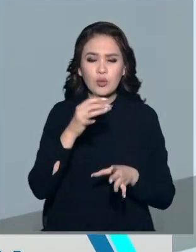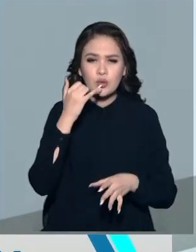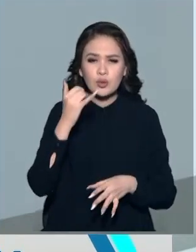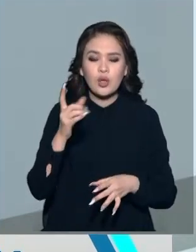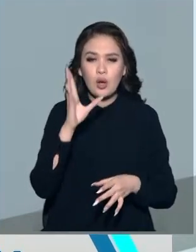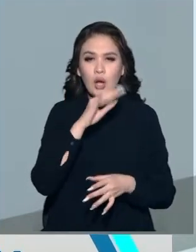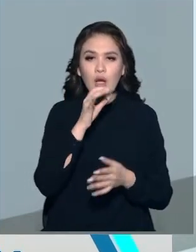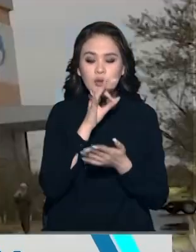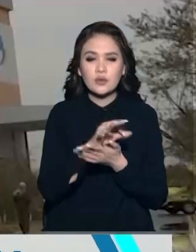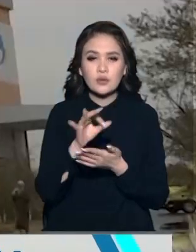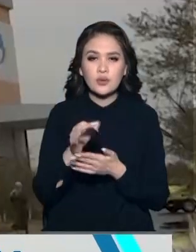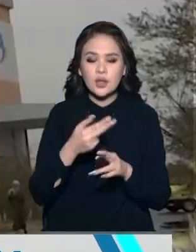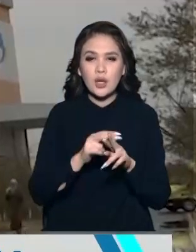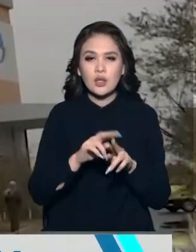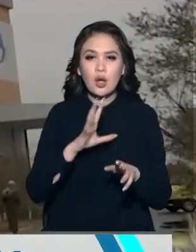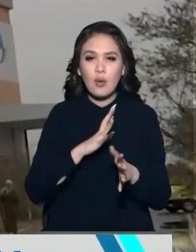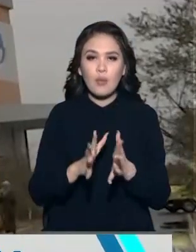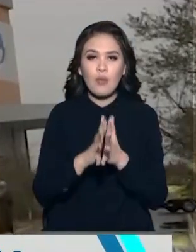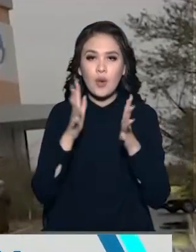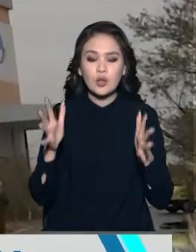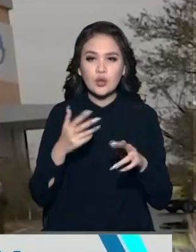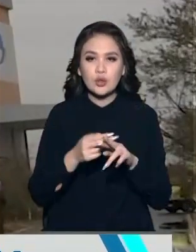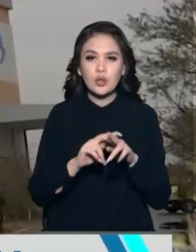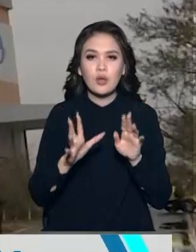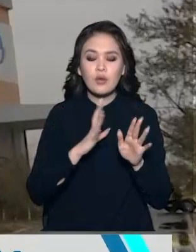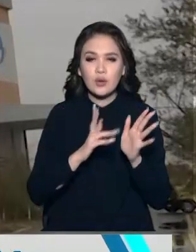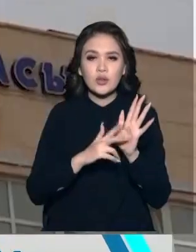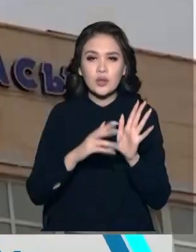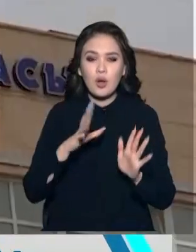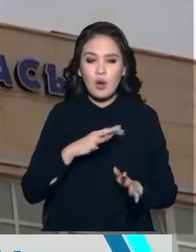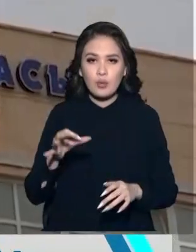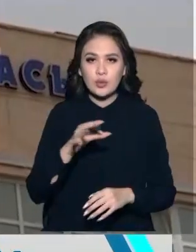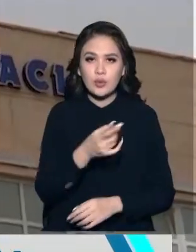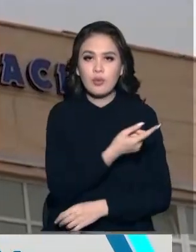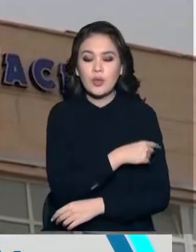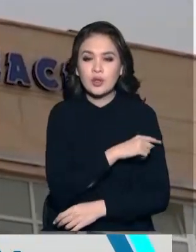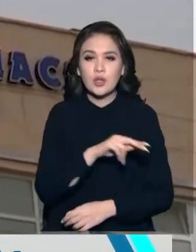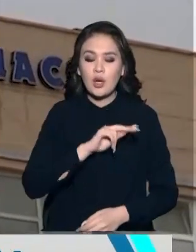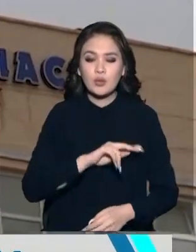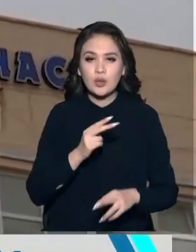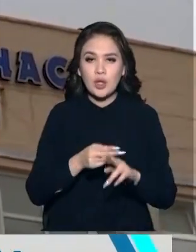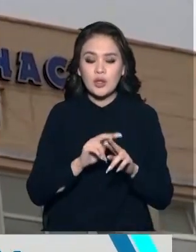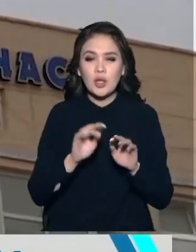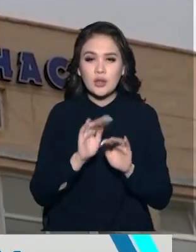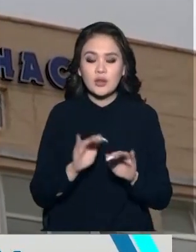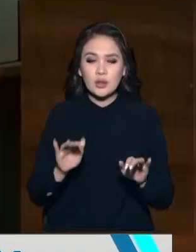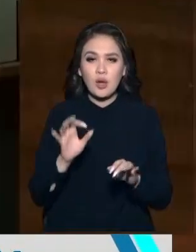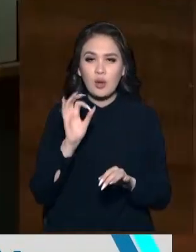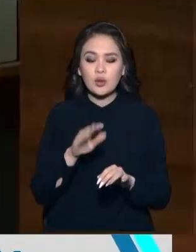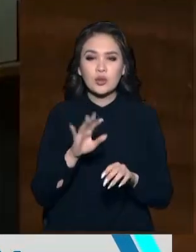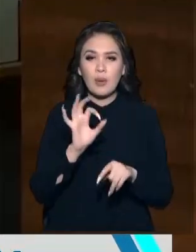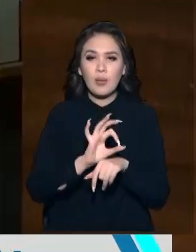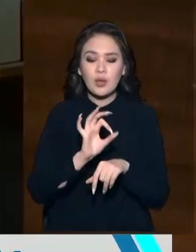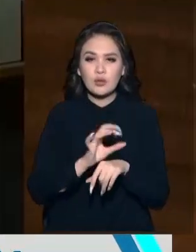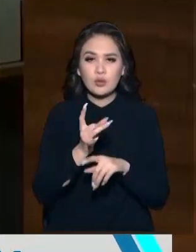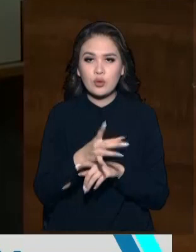всегда старается помочь. Вот уже больше 38 лет он работает в областной больнице, не просто избавляя маленьких пациентов от патологии, но